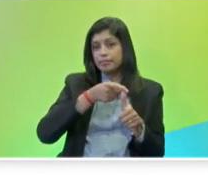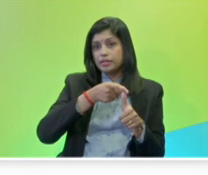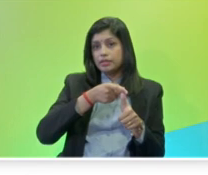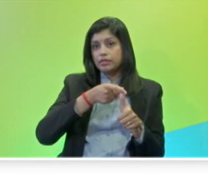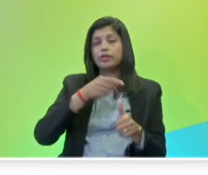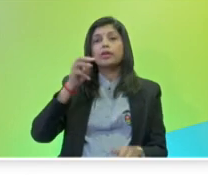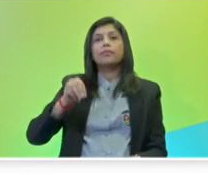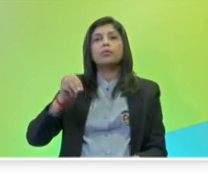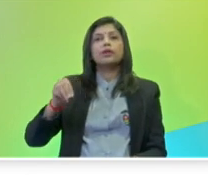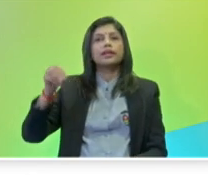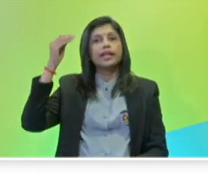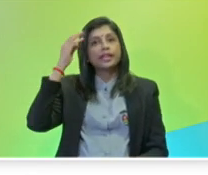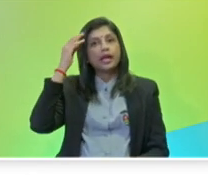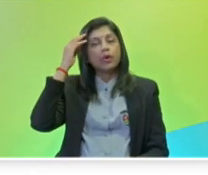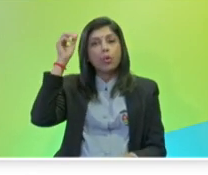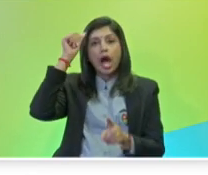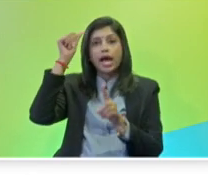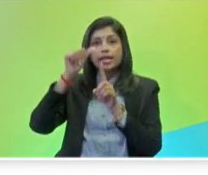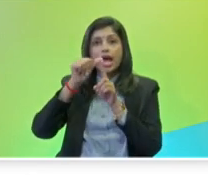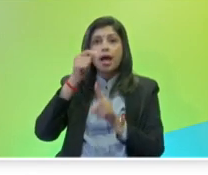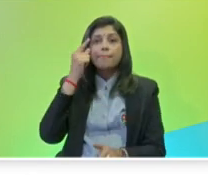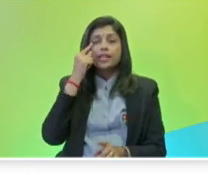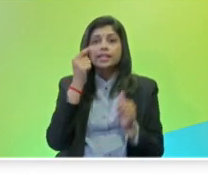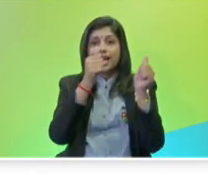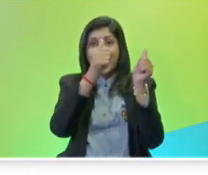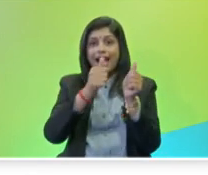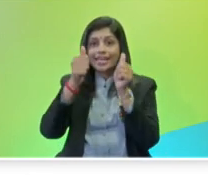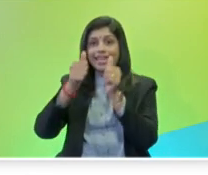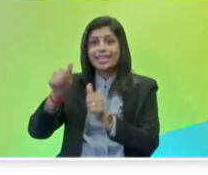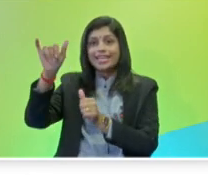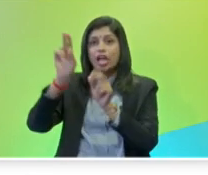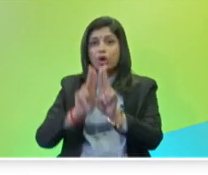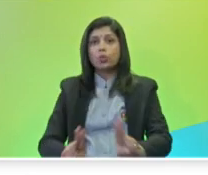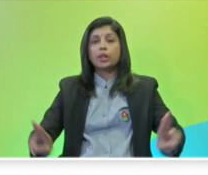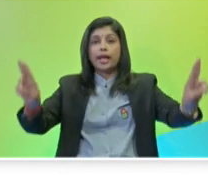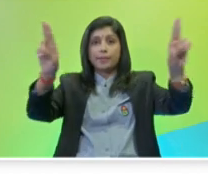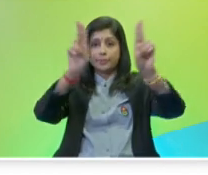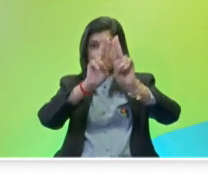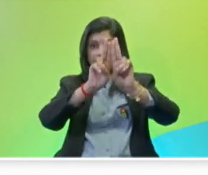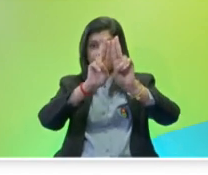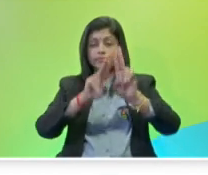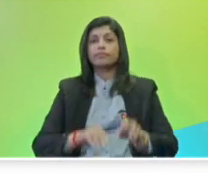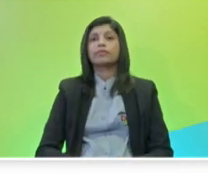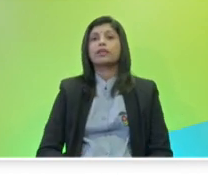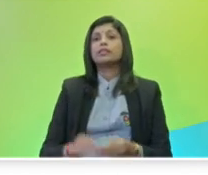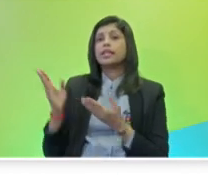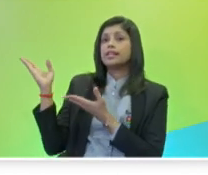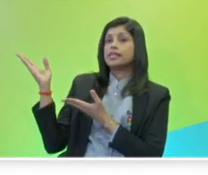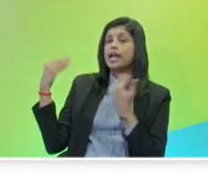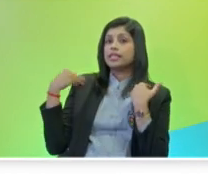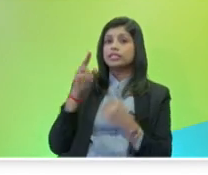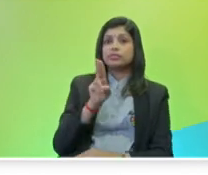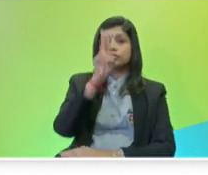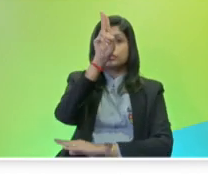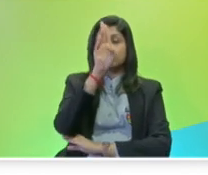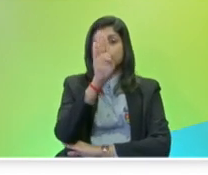arah mata angin utama jadi di sini Saya telah Letakkan tanda arah mata angin yaitu Utara Selatan